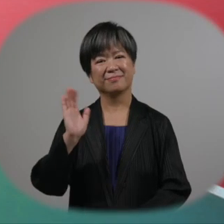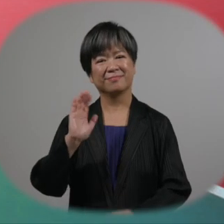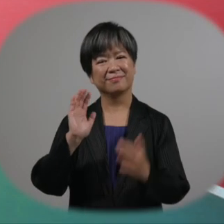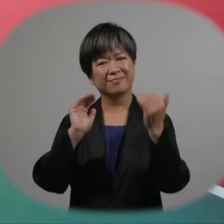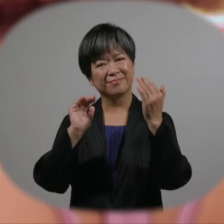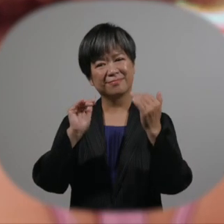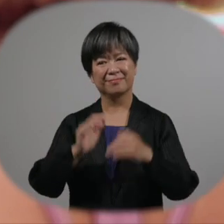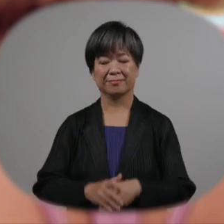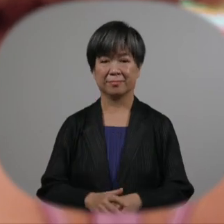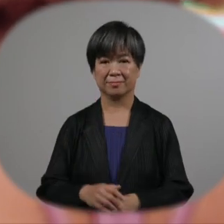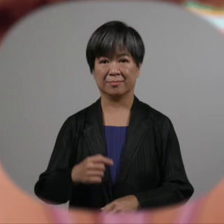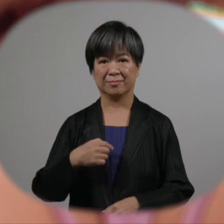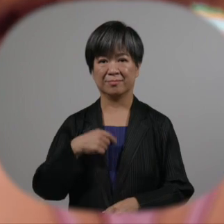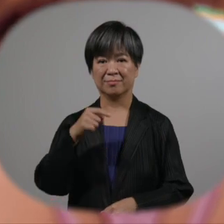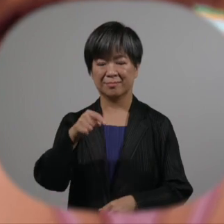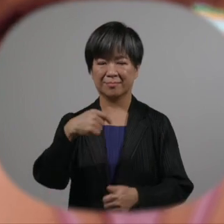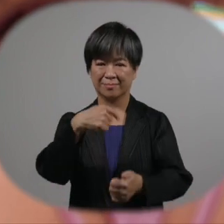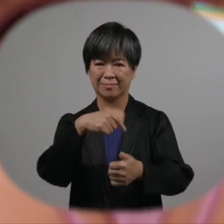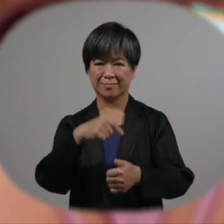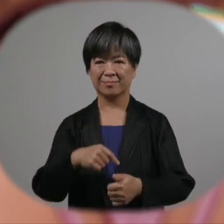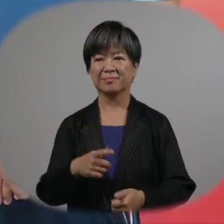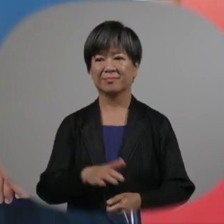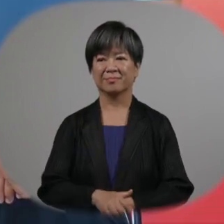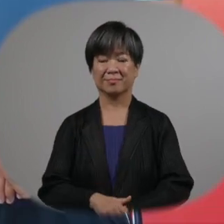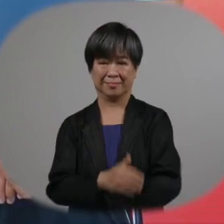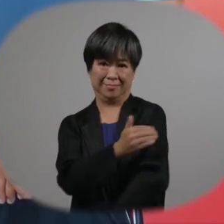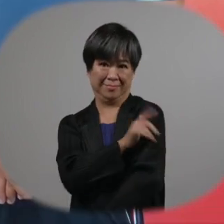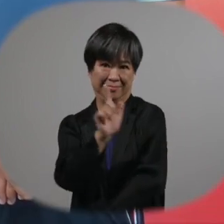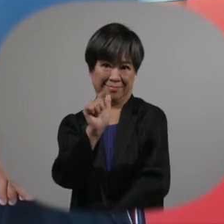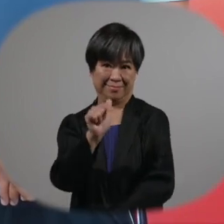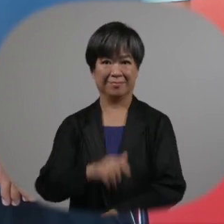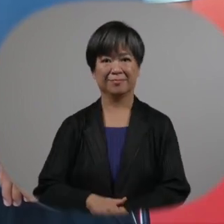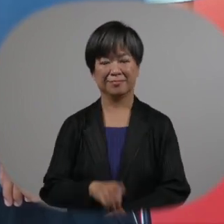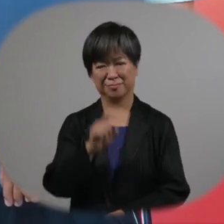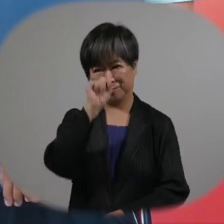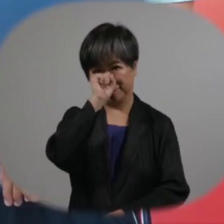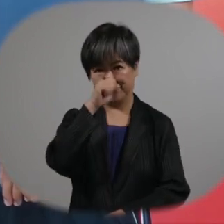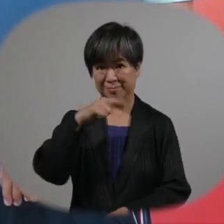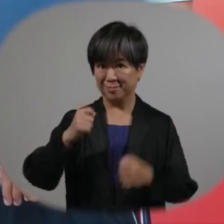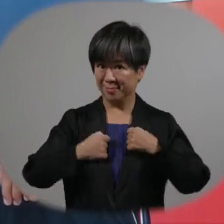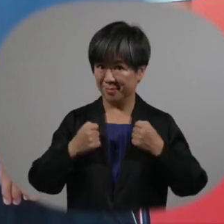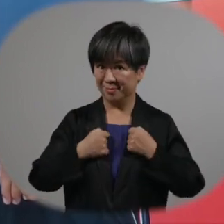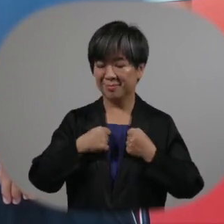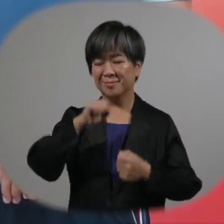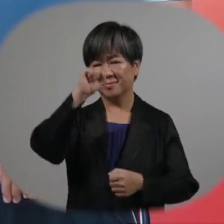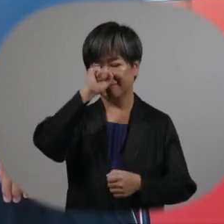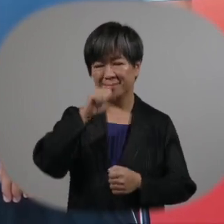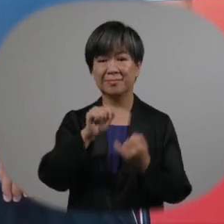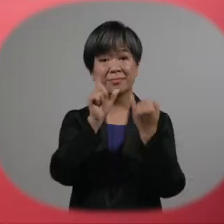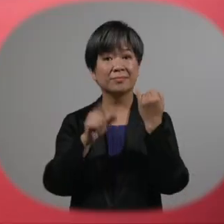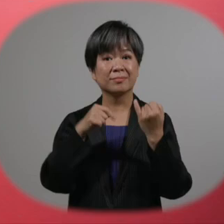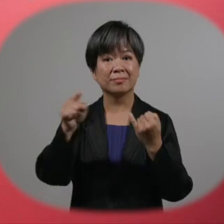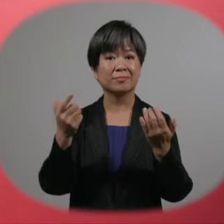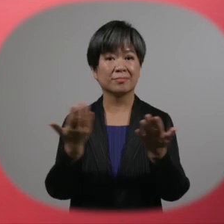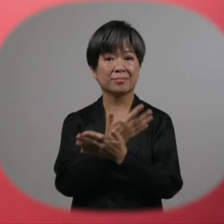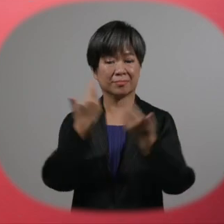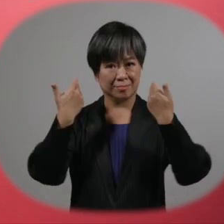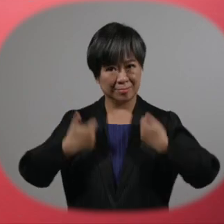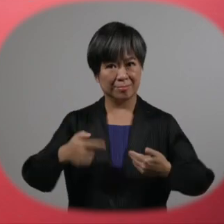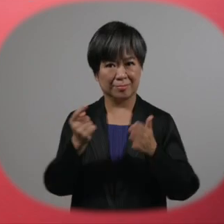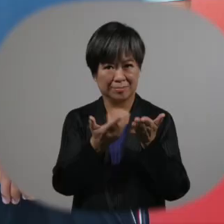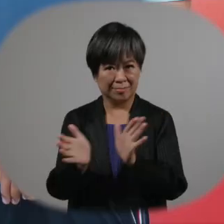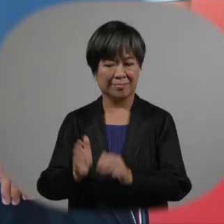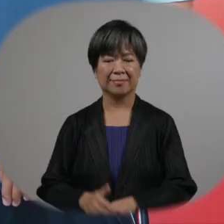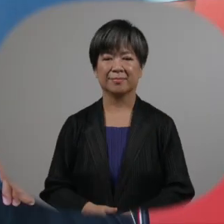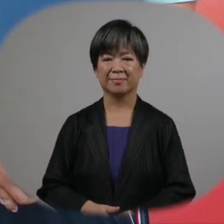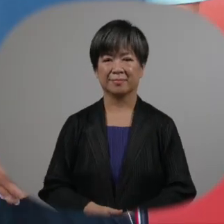你好，我是许秀娟的指导教练陈建宏。 陈教练好，所以我们等一下要去练习了吗？ 好，秀娟，请你去换装备，准备一